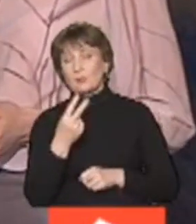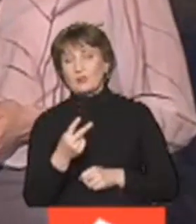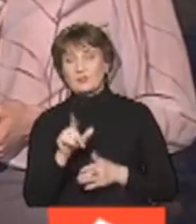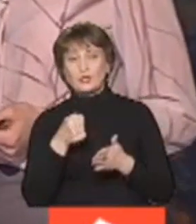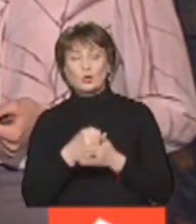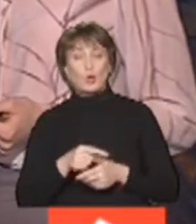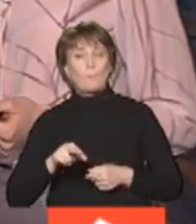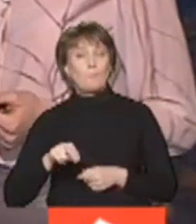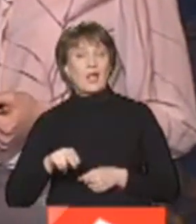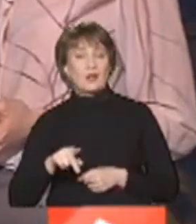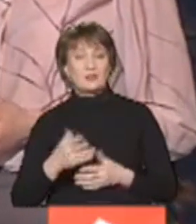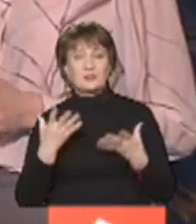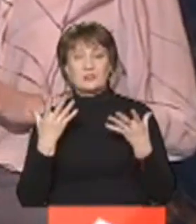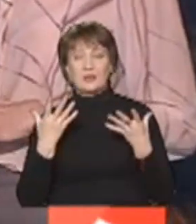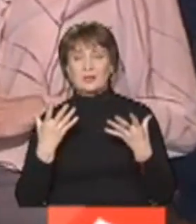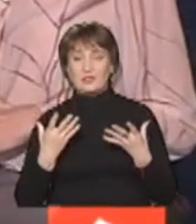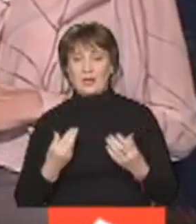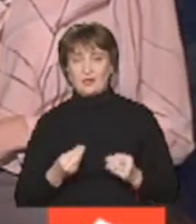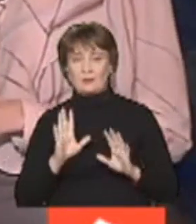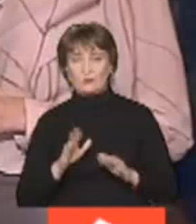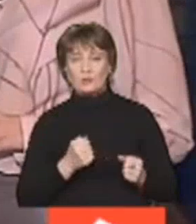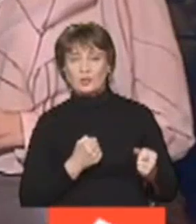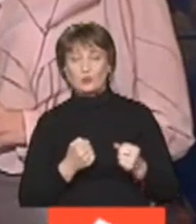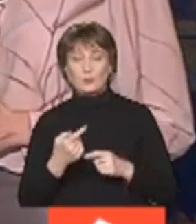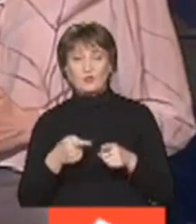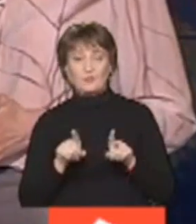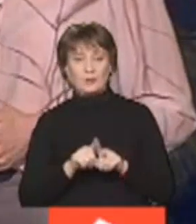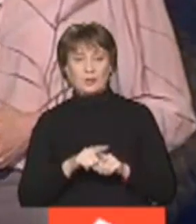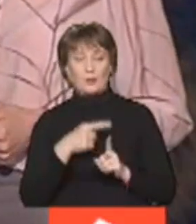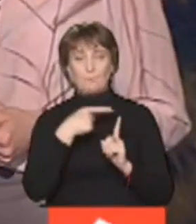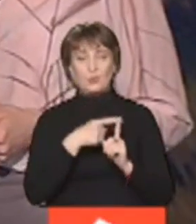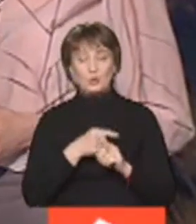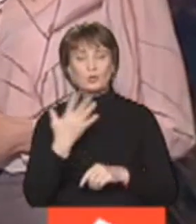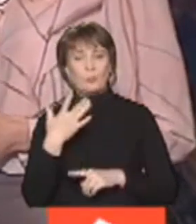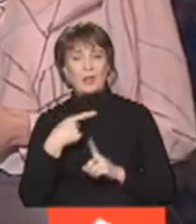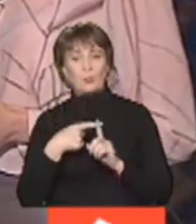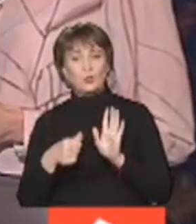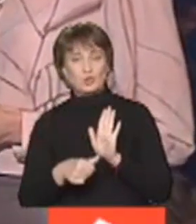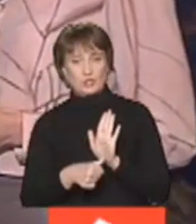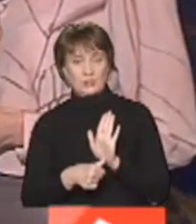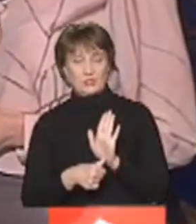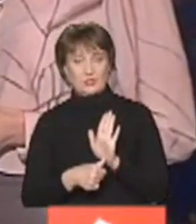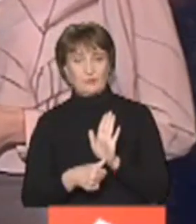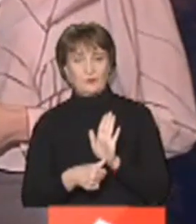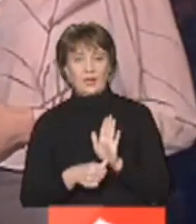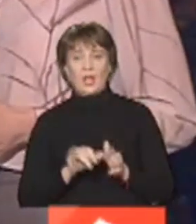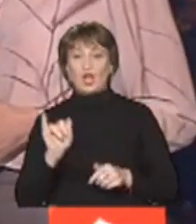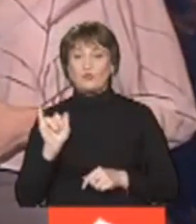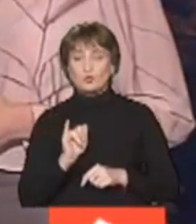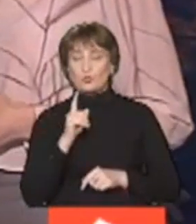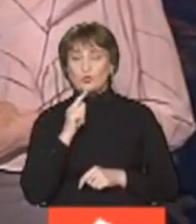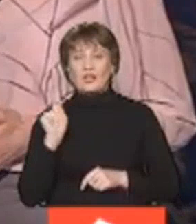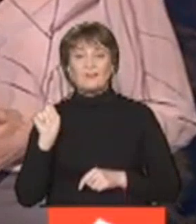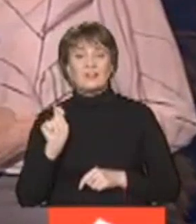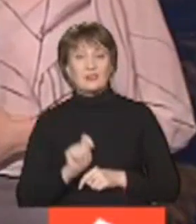до п'ятниці денні максимуми ще втримуються в цих значеннях – плюс 5, плюс 6 градусів. А ось у суботу та